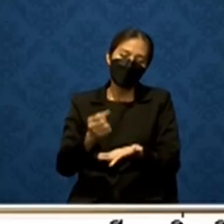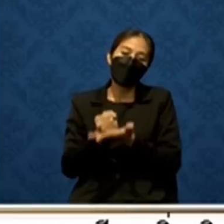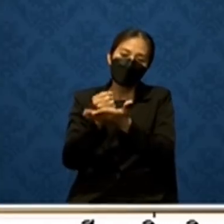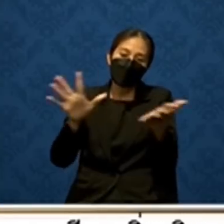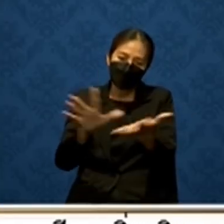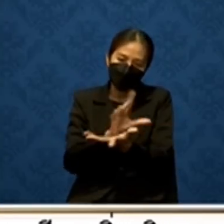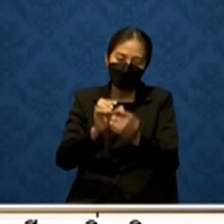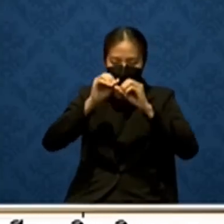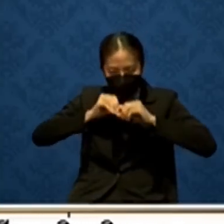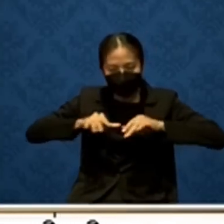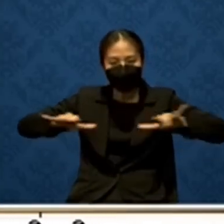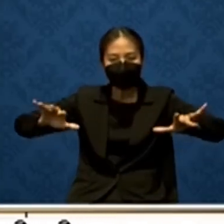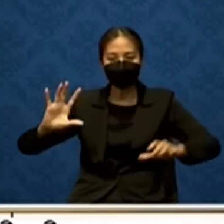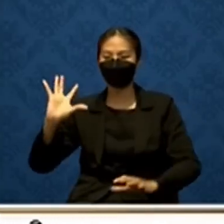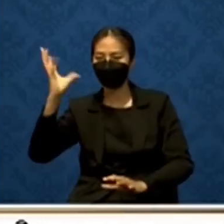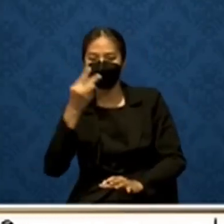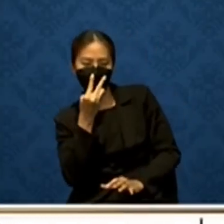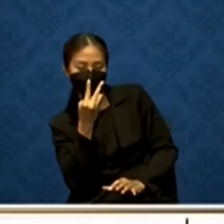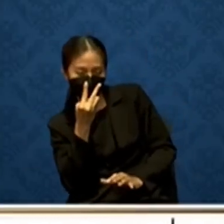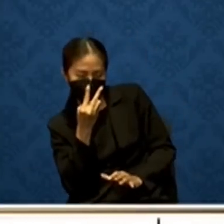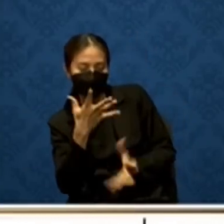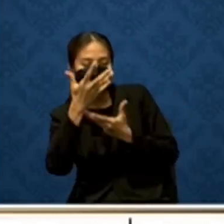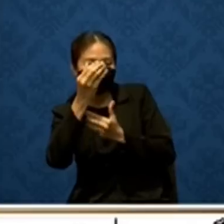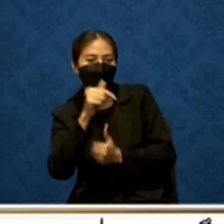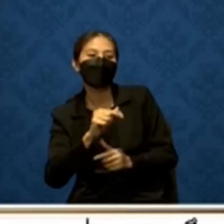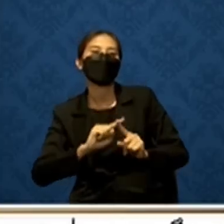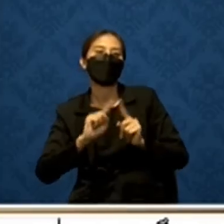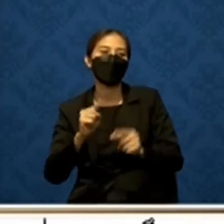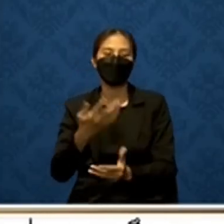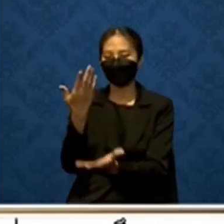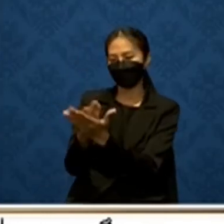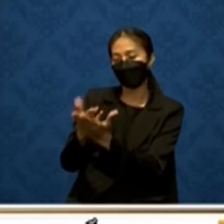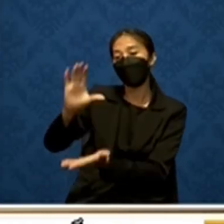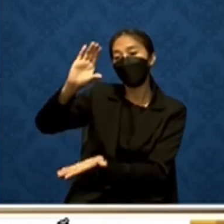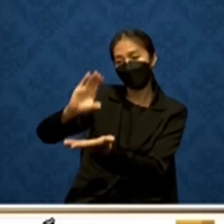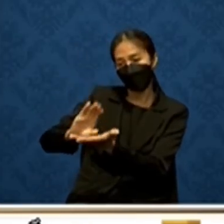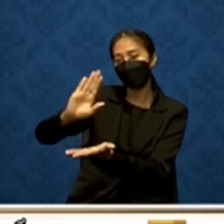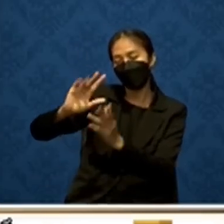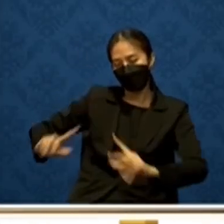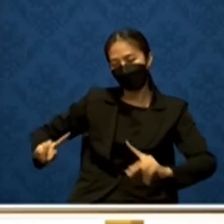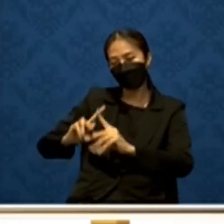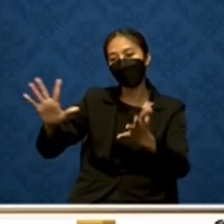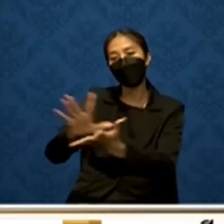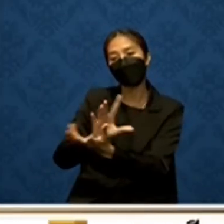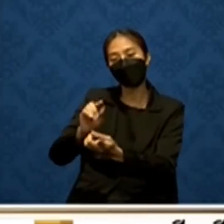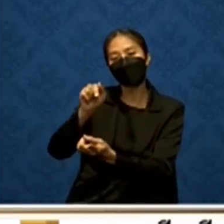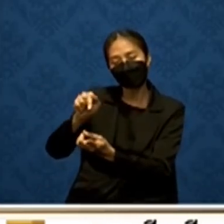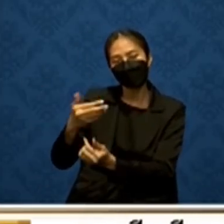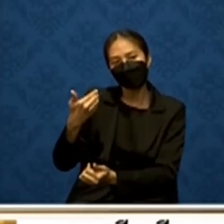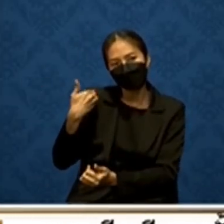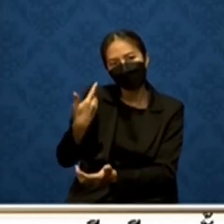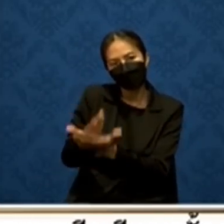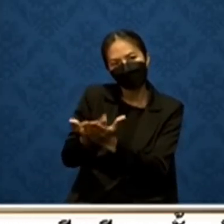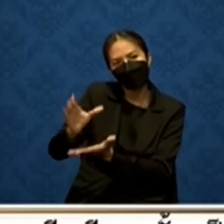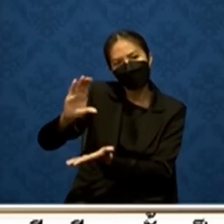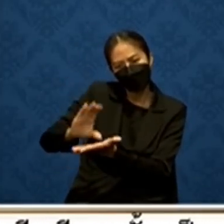เทศได้รบกเพลยแพ้อ่ไปแตเมื่อไปดูงบของกระส่วงวฒนธรม ปรากฏวามีงบทเกี่ยวข้องกั Soft Power อยทั้หมด